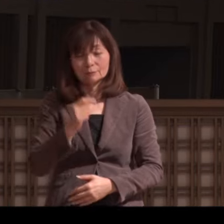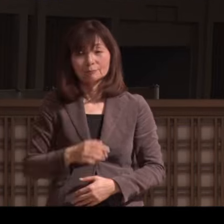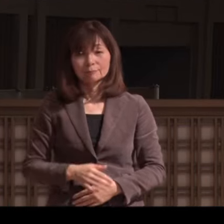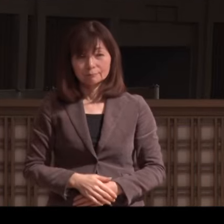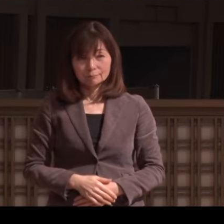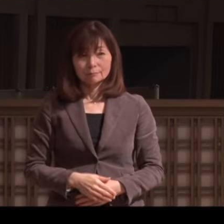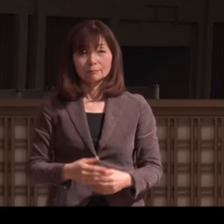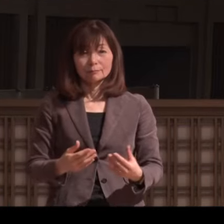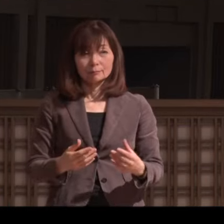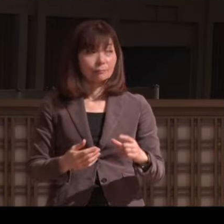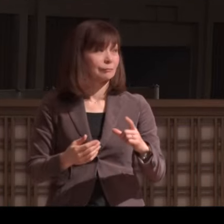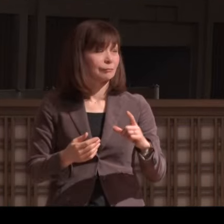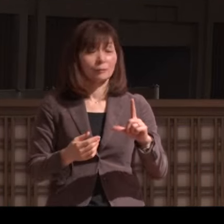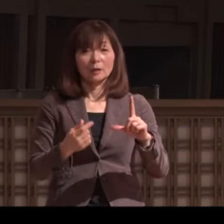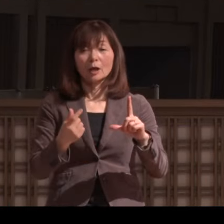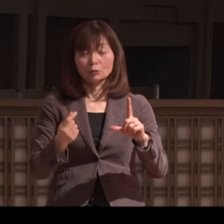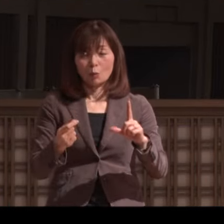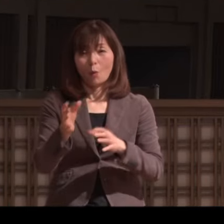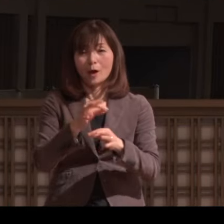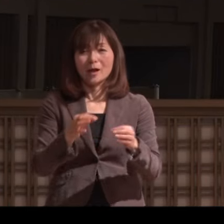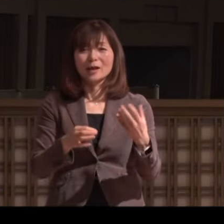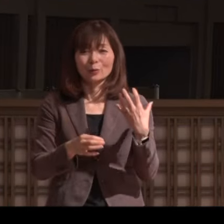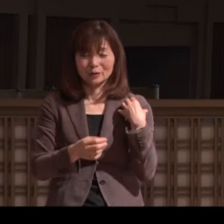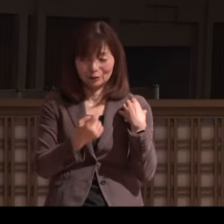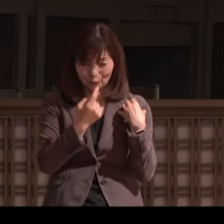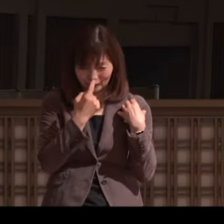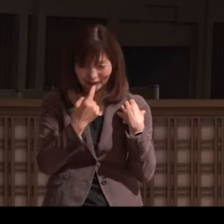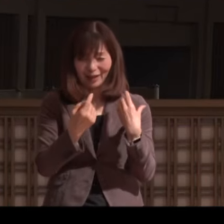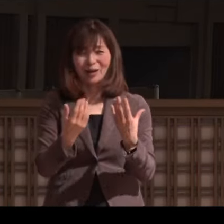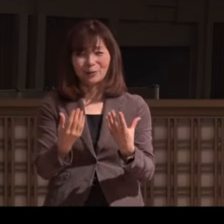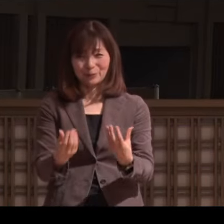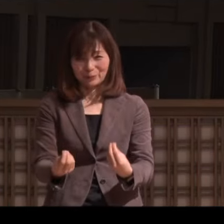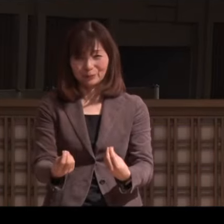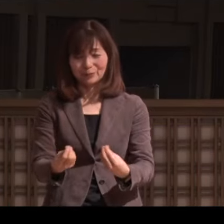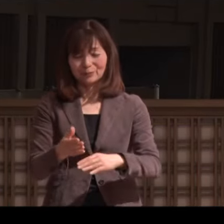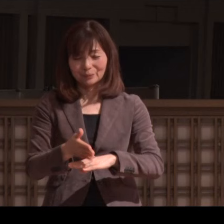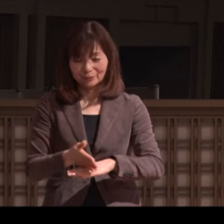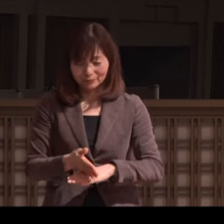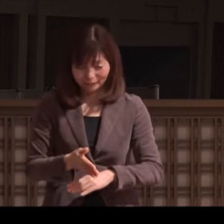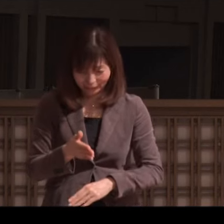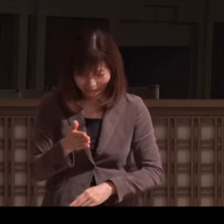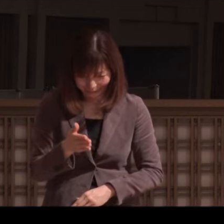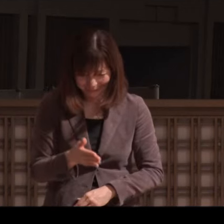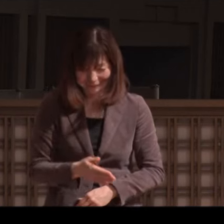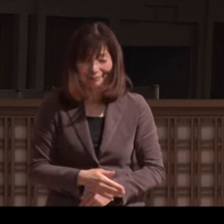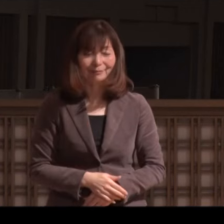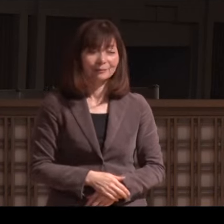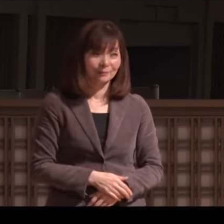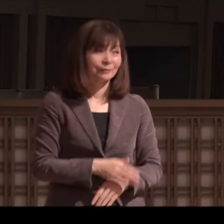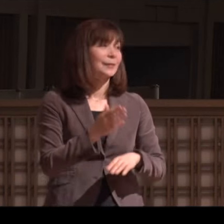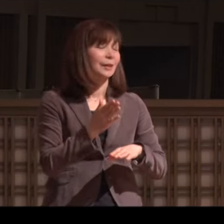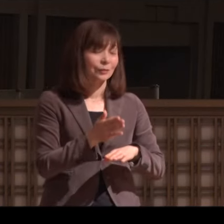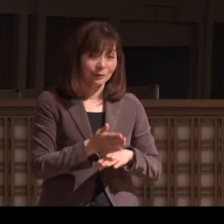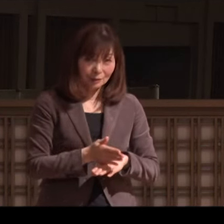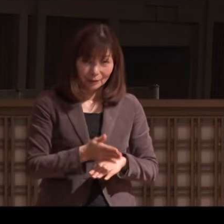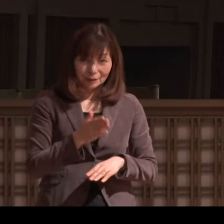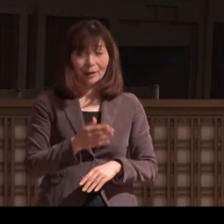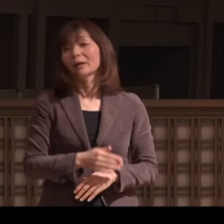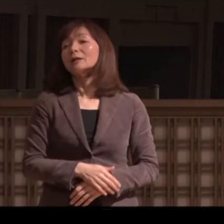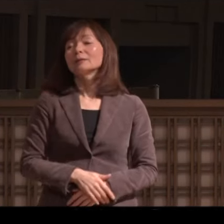以上エルモの営業マでしたどうもありがとうございましたありがとうございました